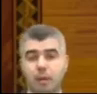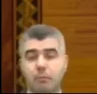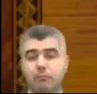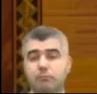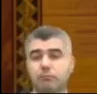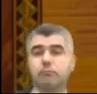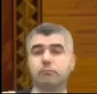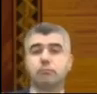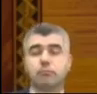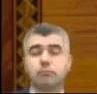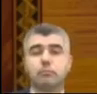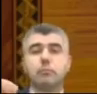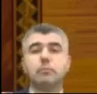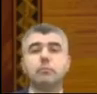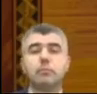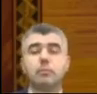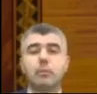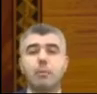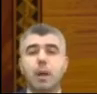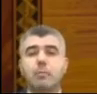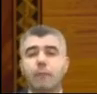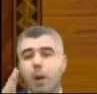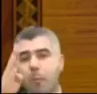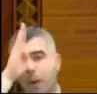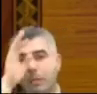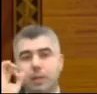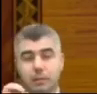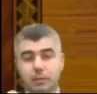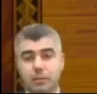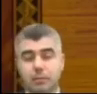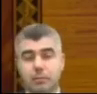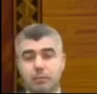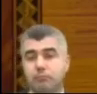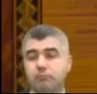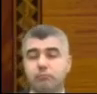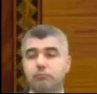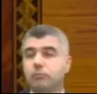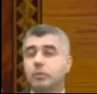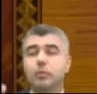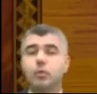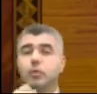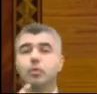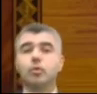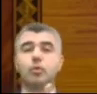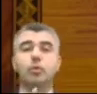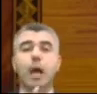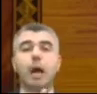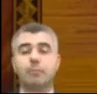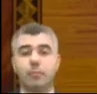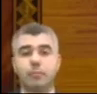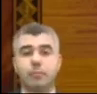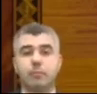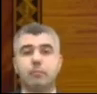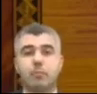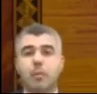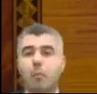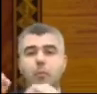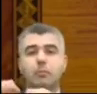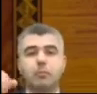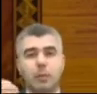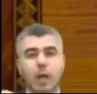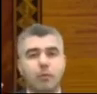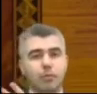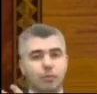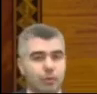لأجل إعادة السلطان الذي تم نفيه إلى مدغشقر، وكل هؤلاء الأحرار الذين